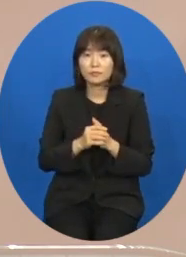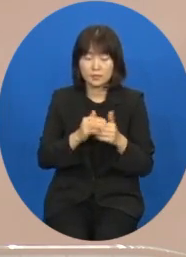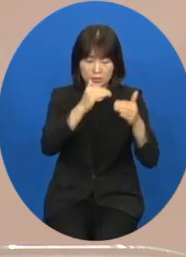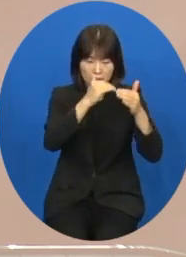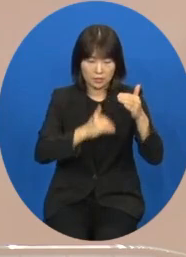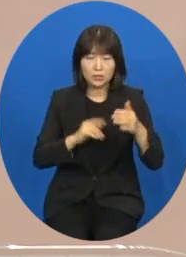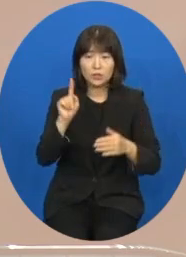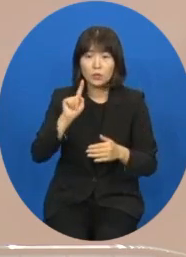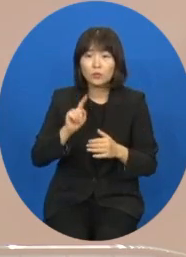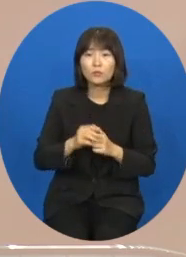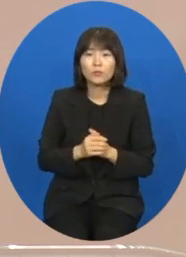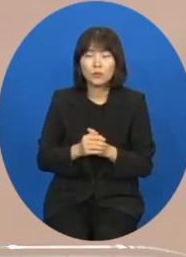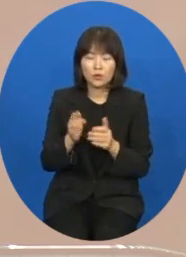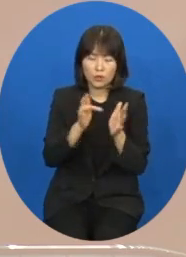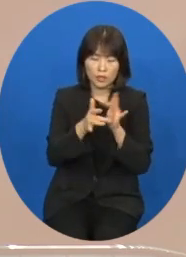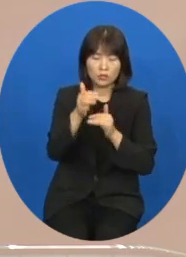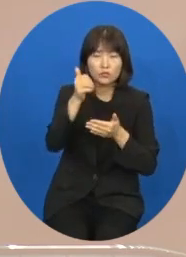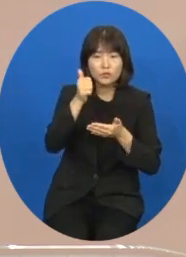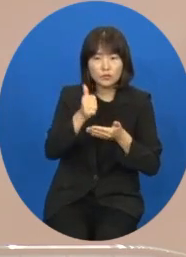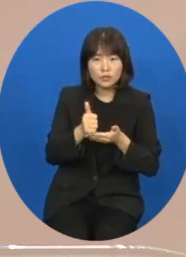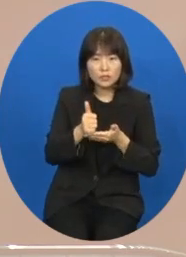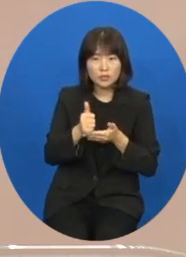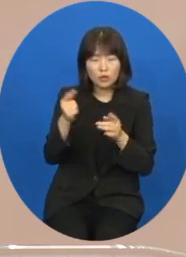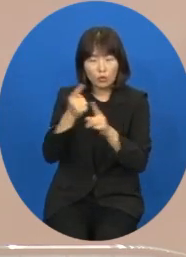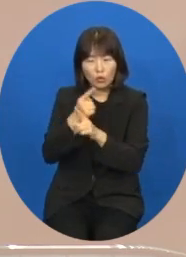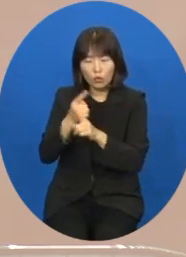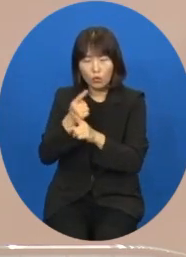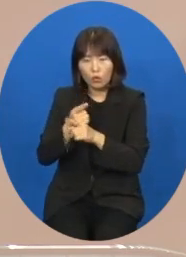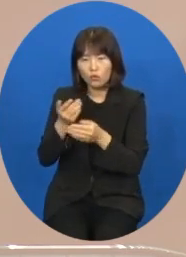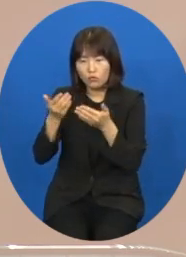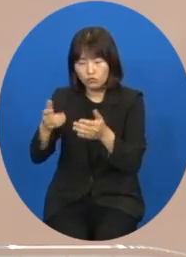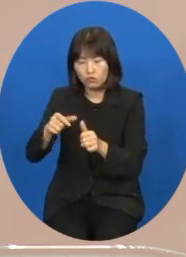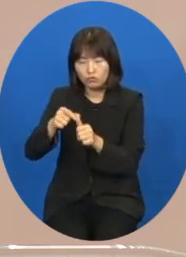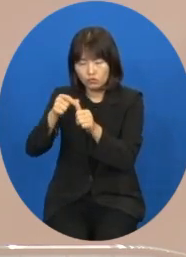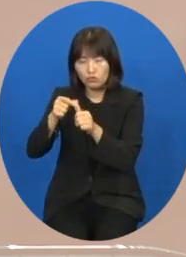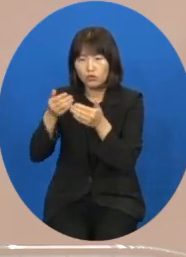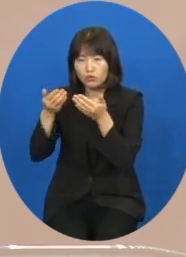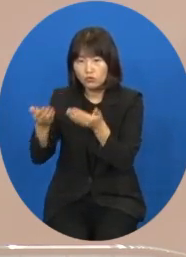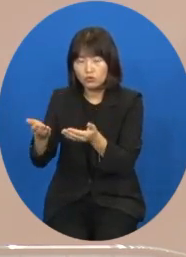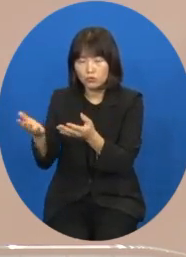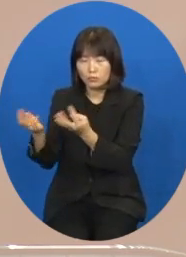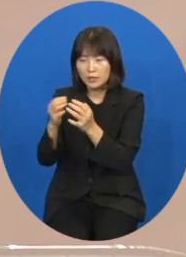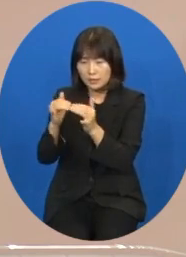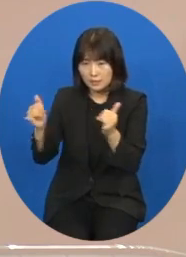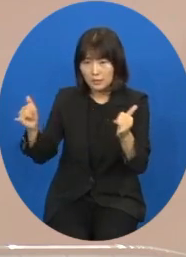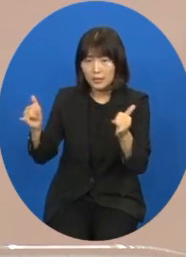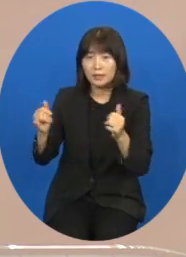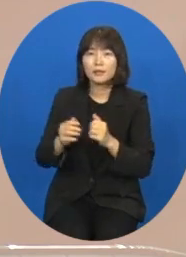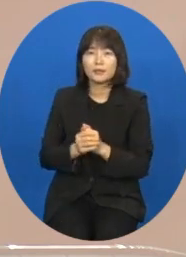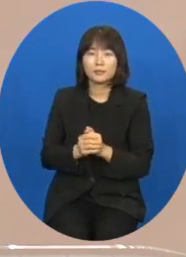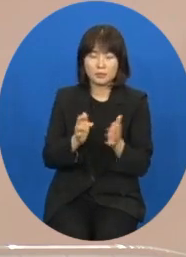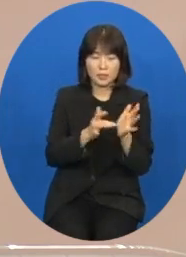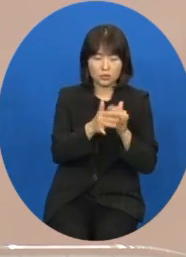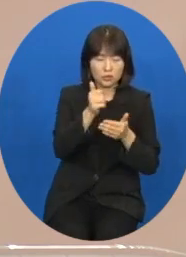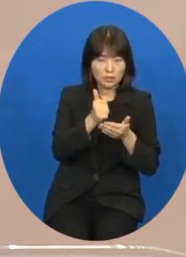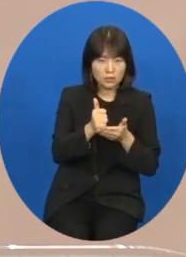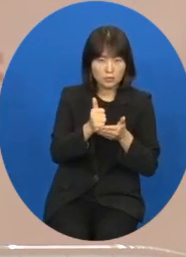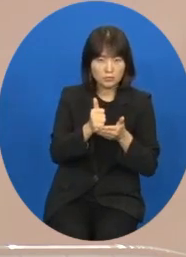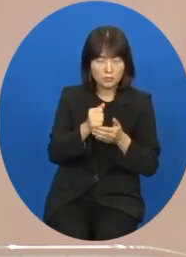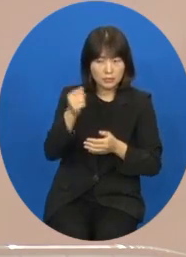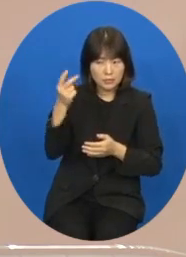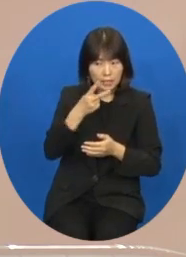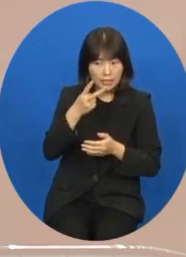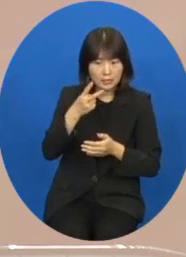이런 구성입니다. 예수님이 고쳐주시고 구원해 주셨던 많은 사람들을 예수님이 그 다음에